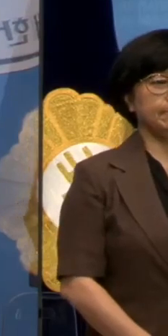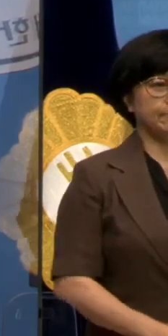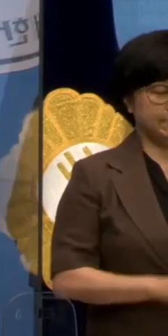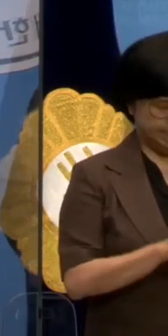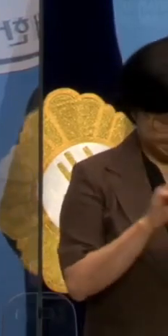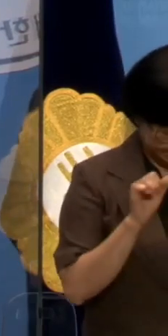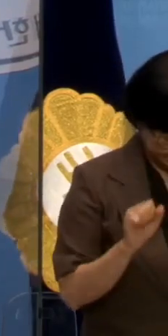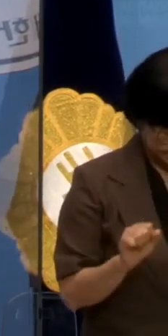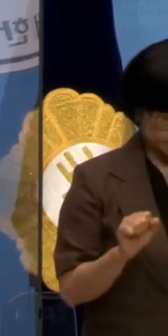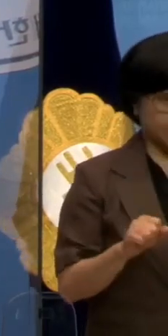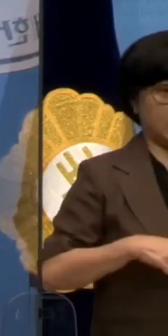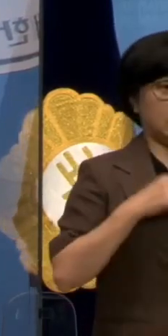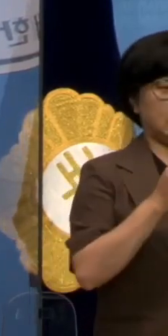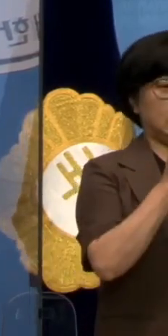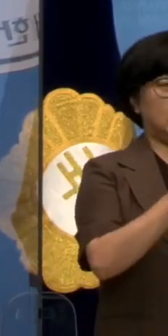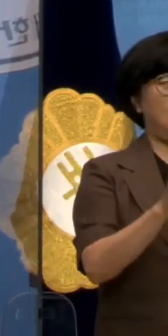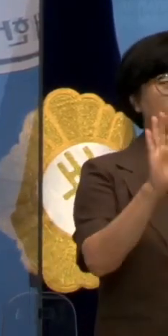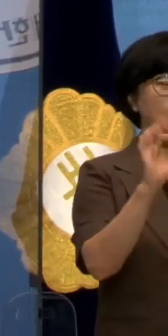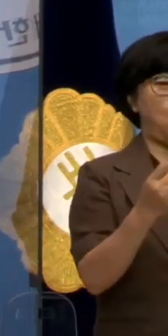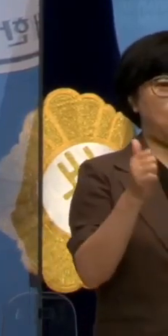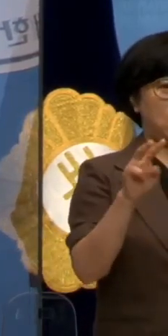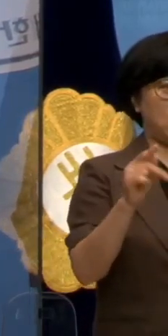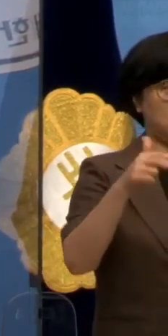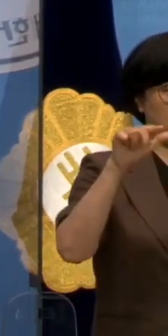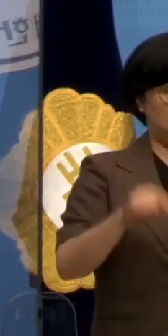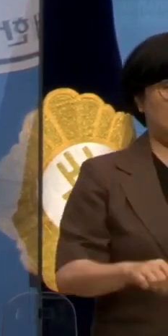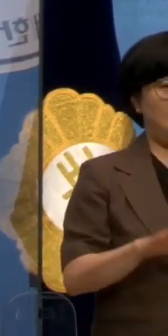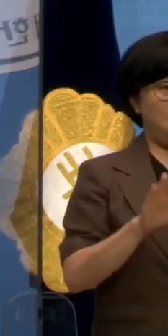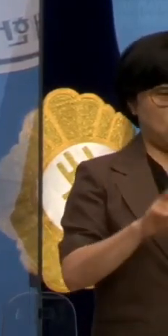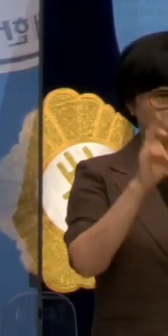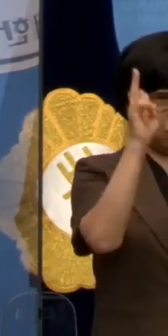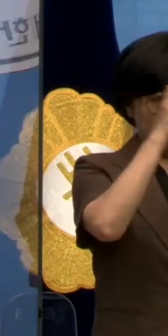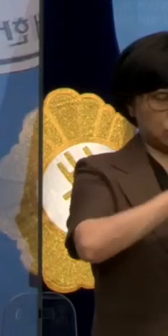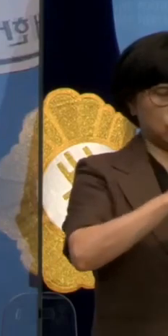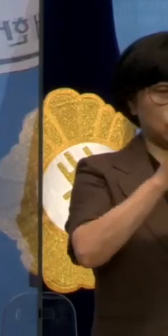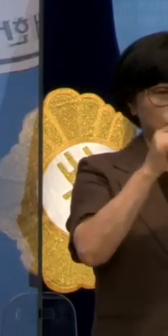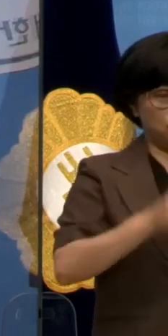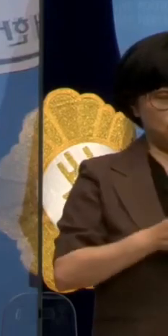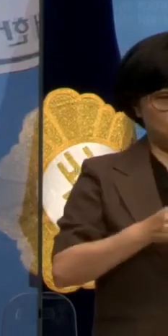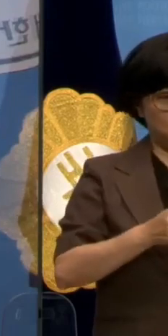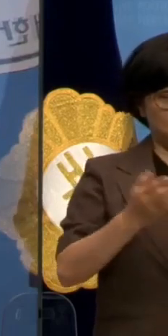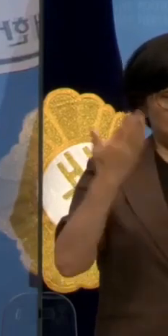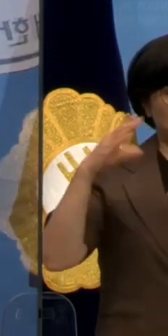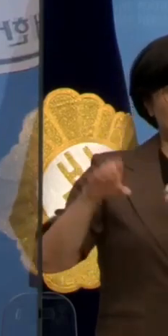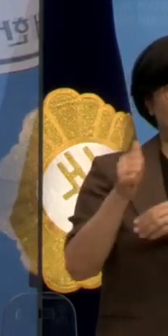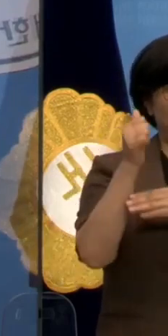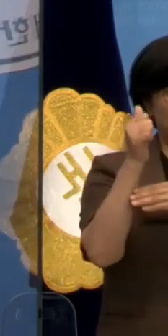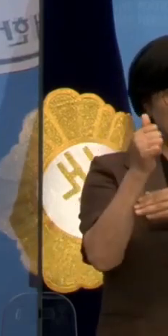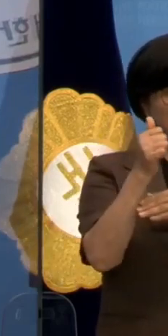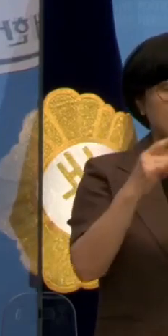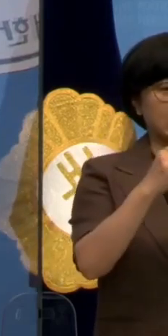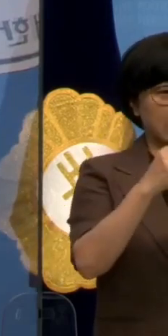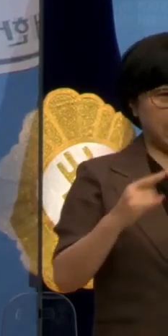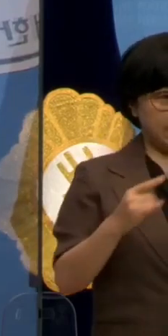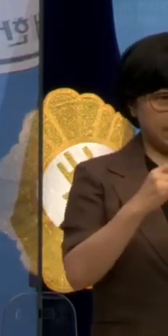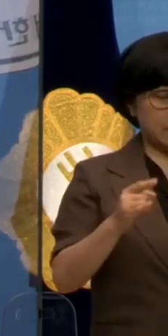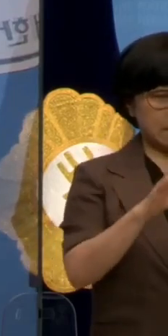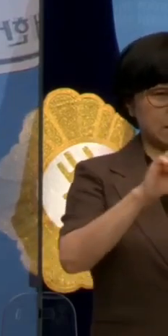네, 안녕하십니까. 정의당 대변인 오연주입니다. 오늘 오전에는 윤석열 캠프 이동훈 전 대변인